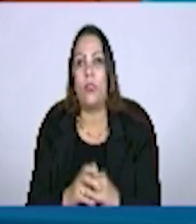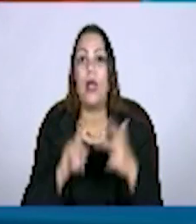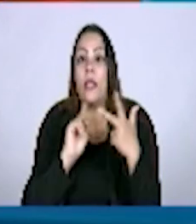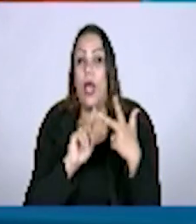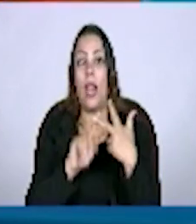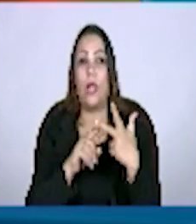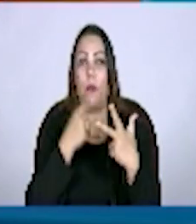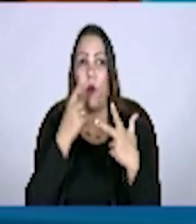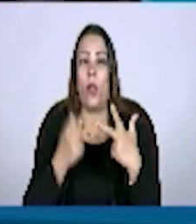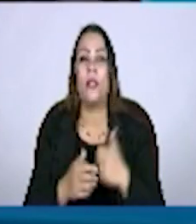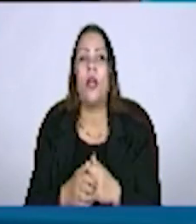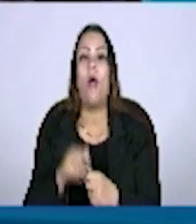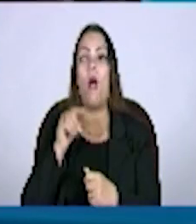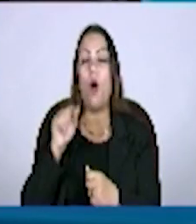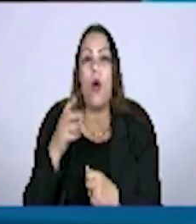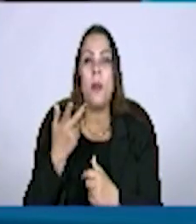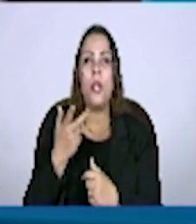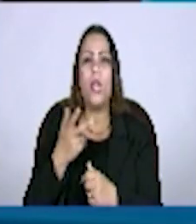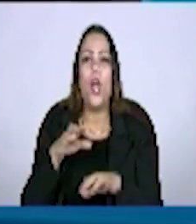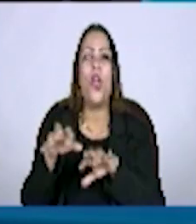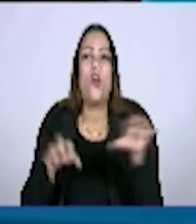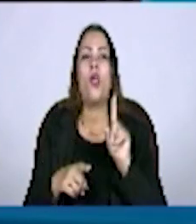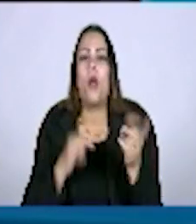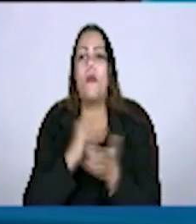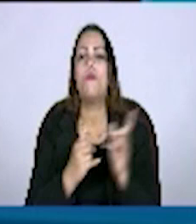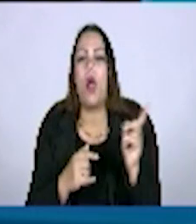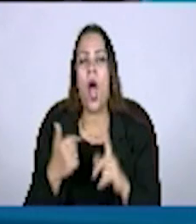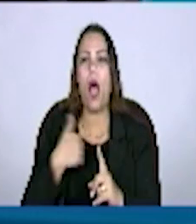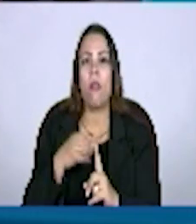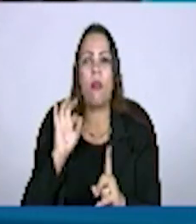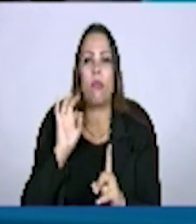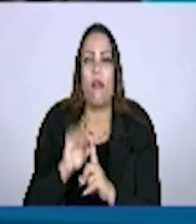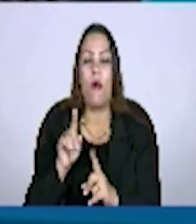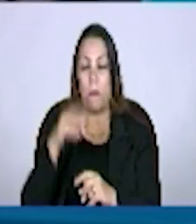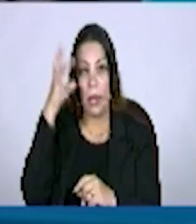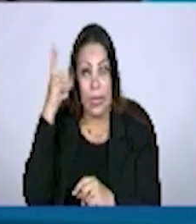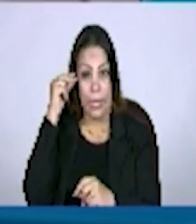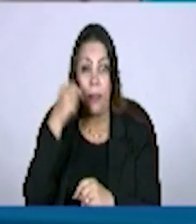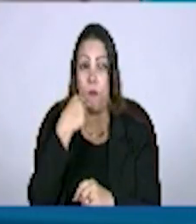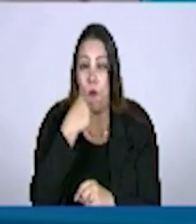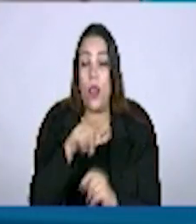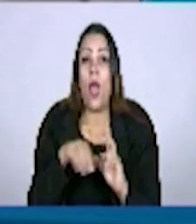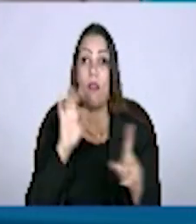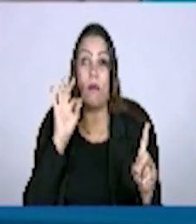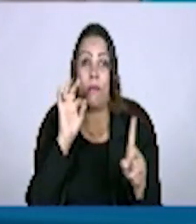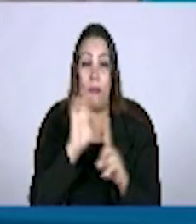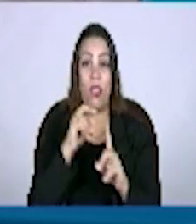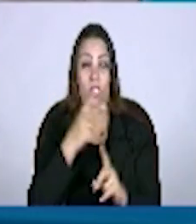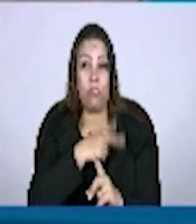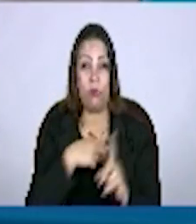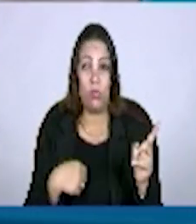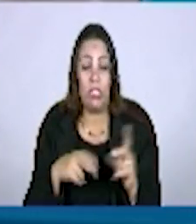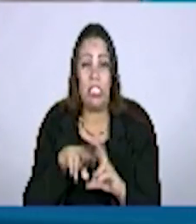الامر الثالث هو راضع لايران انا مش ستهدف هي اسرائيل بتقول لها كده يعني انا مش ستهدف الميليشيات